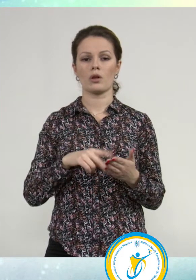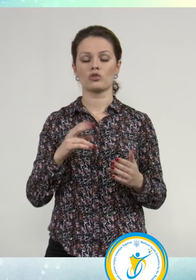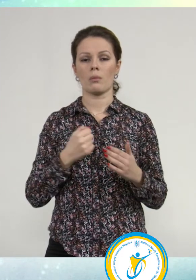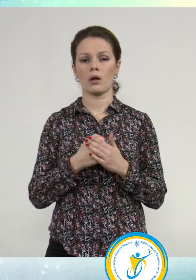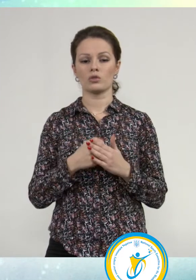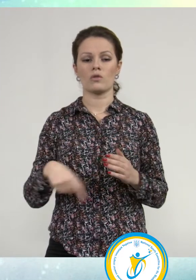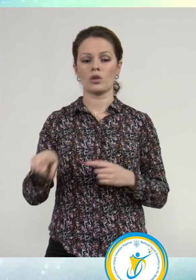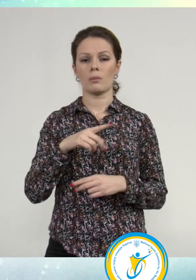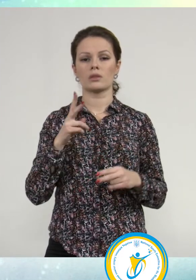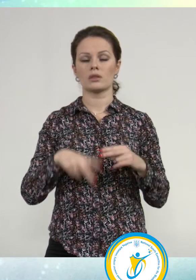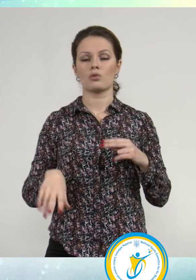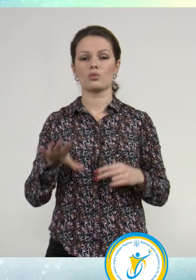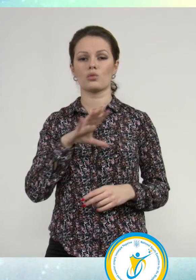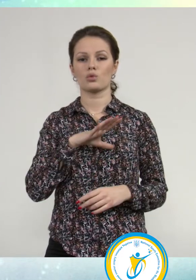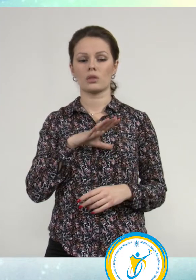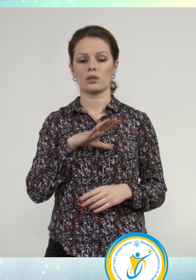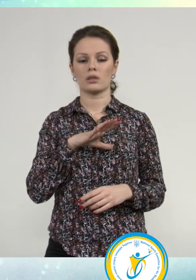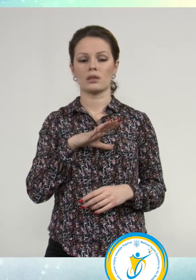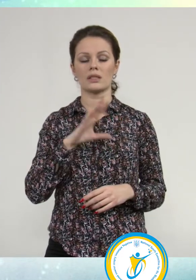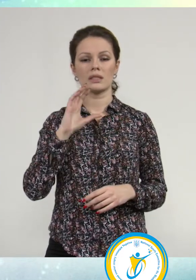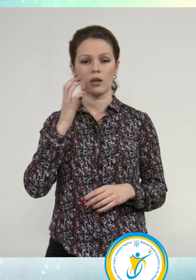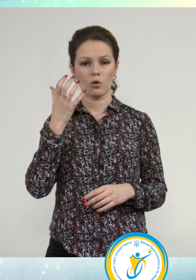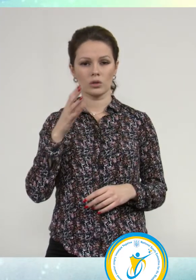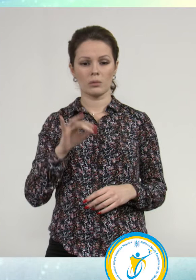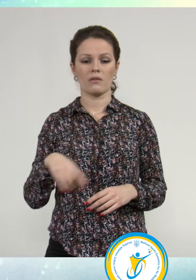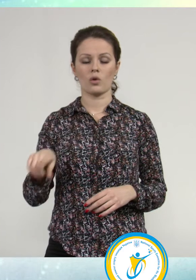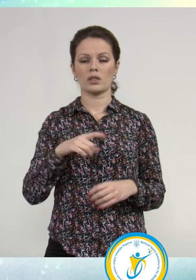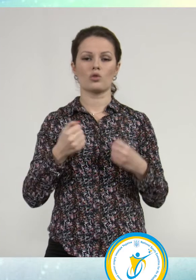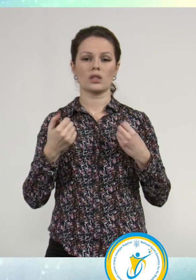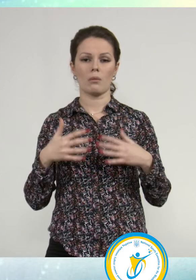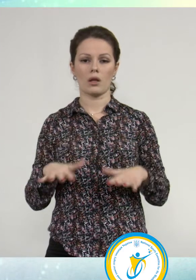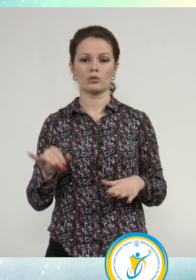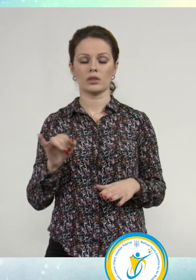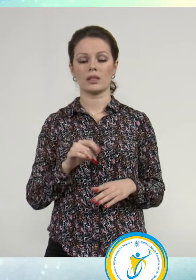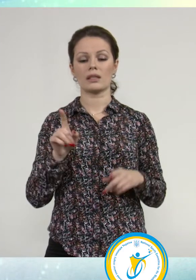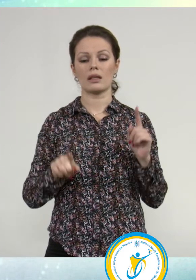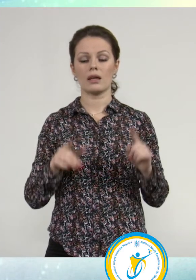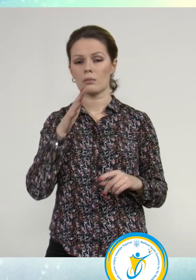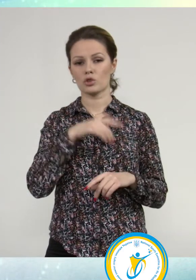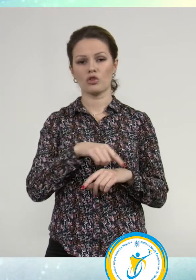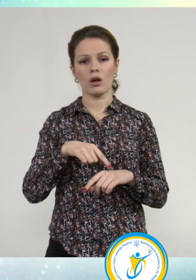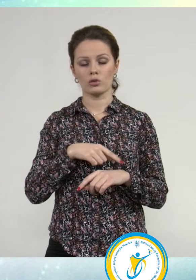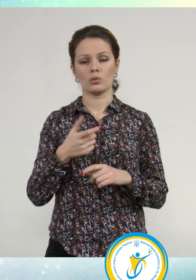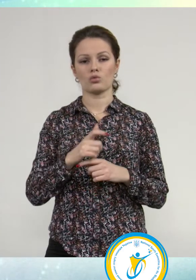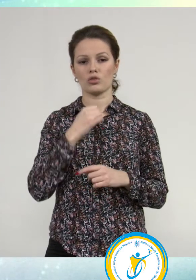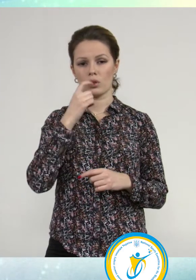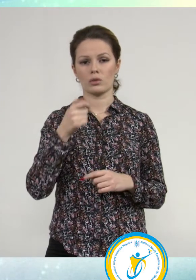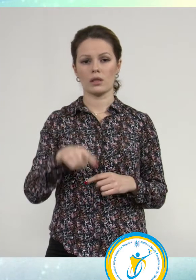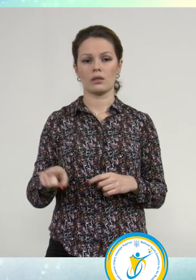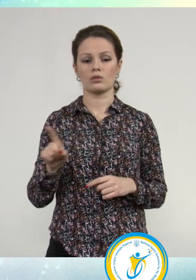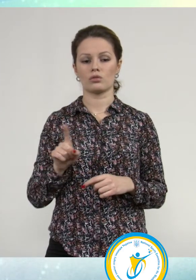потрапляючи на базу, вони перестають бути серйозними, вони розслабляються, і з деяким часом вони дуже